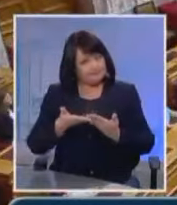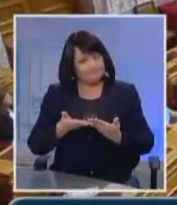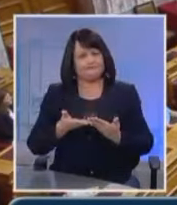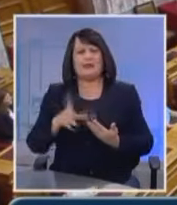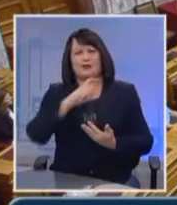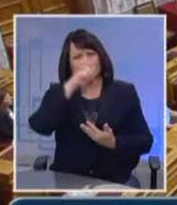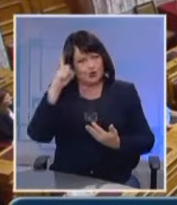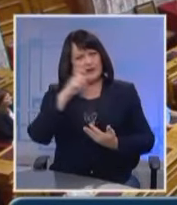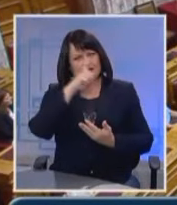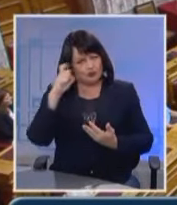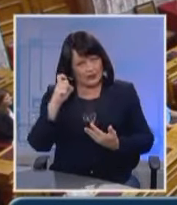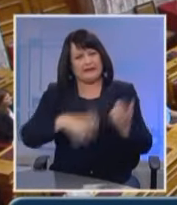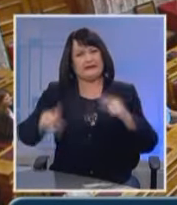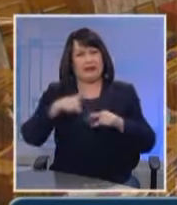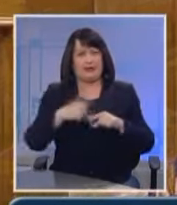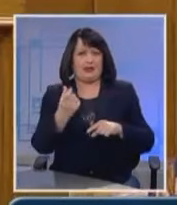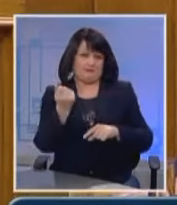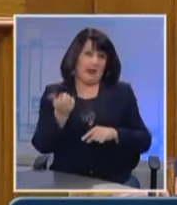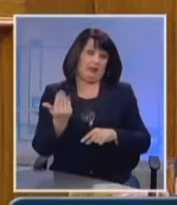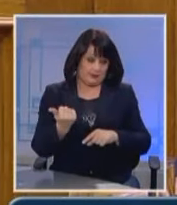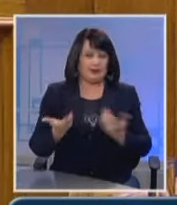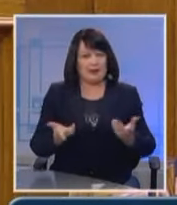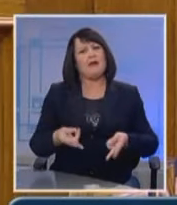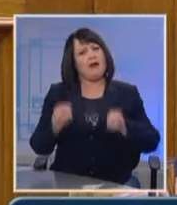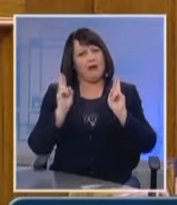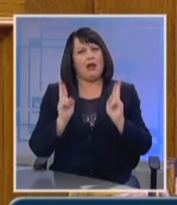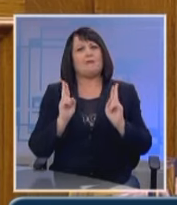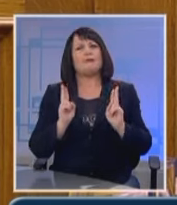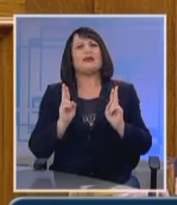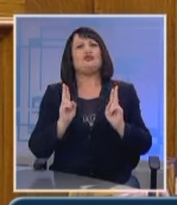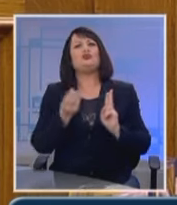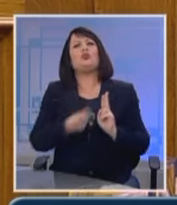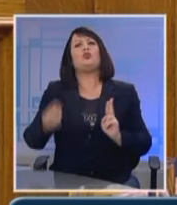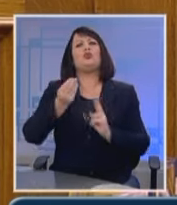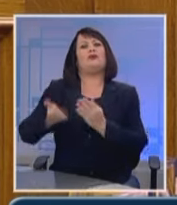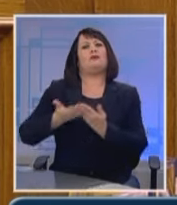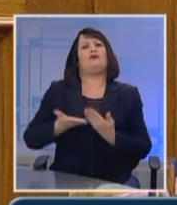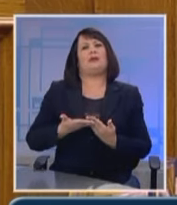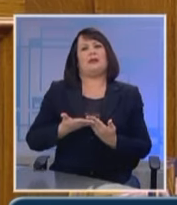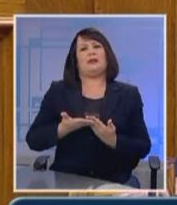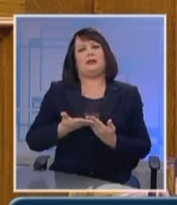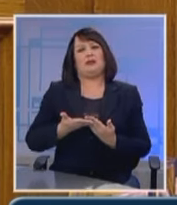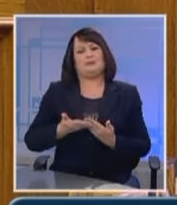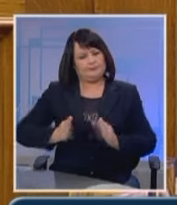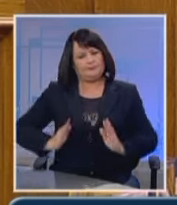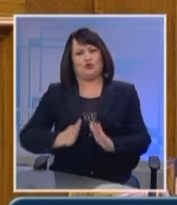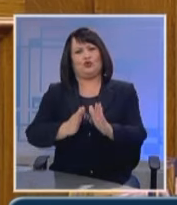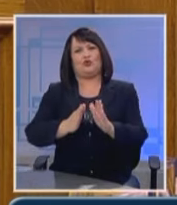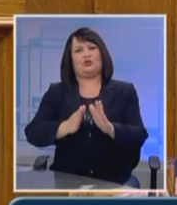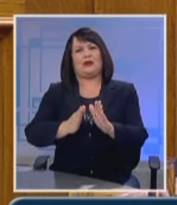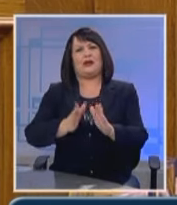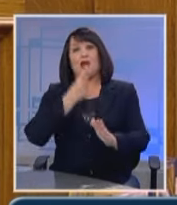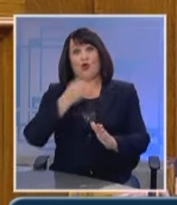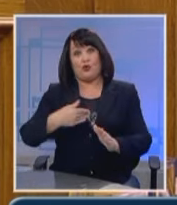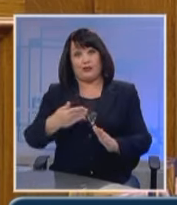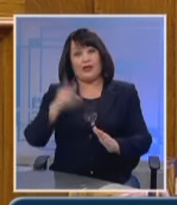τις δυσκολίες που βιώνει η χώρα μας, και ευελπιστούμε στην παραπέρα βοήθεια στην πορεία μας προς το Τόκιο.